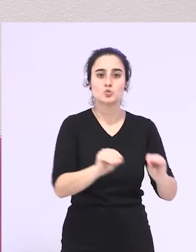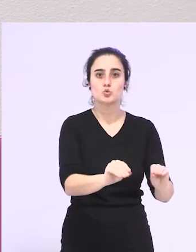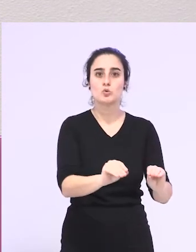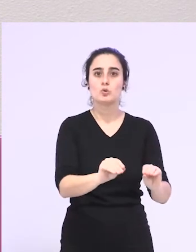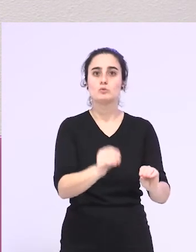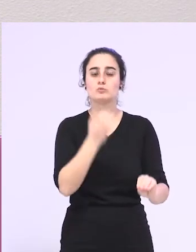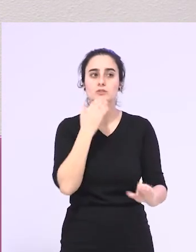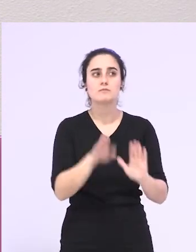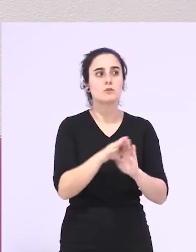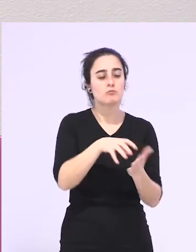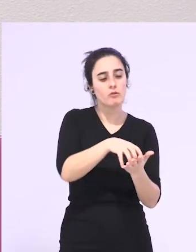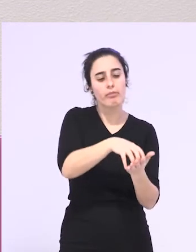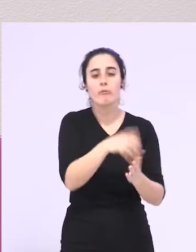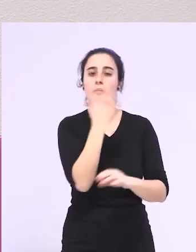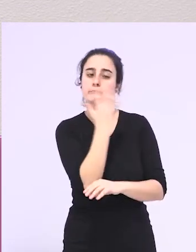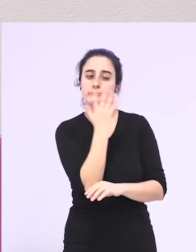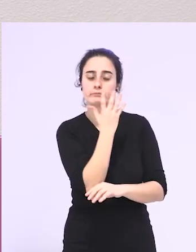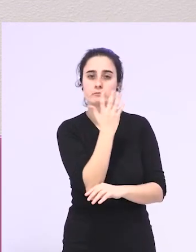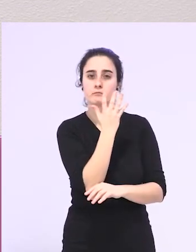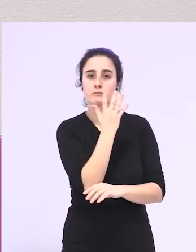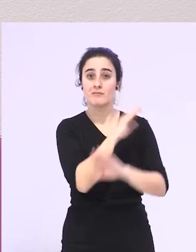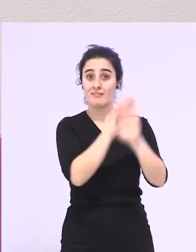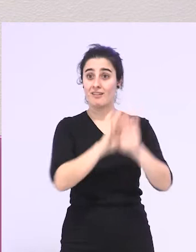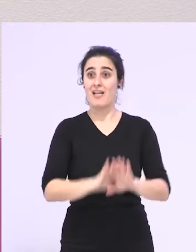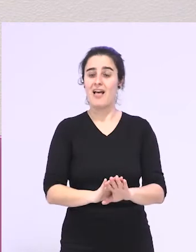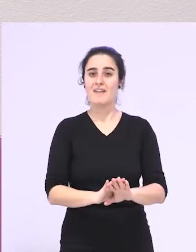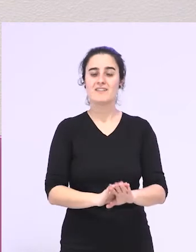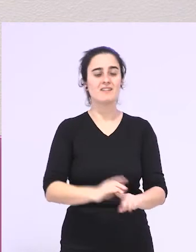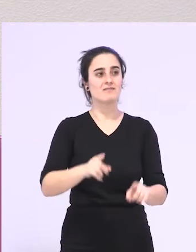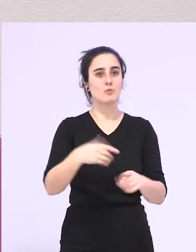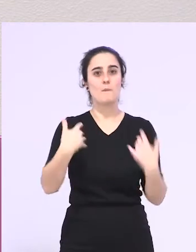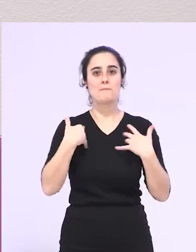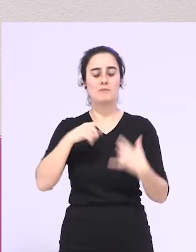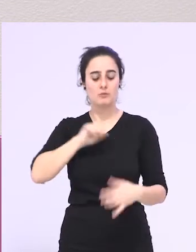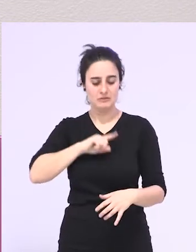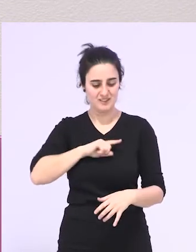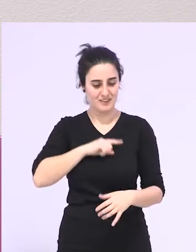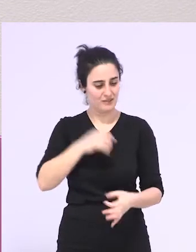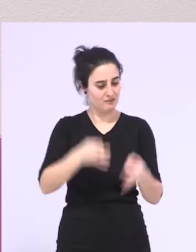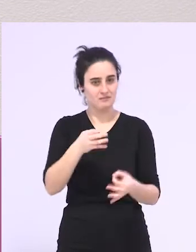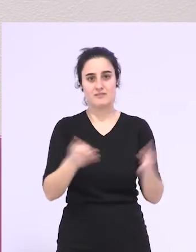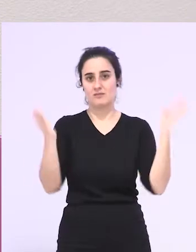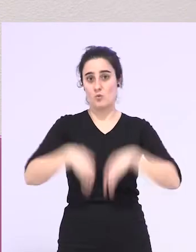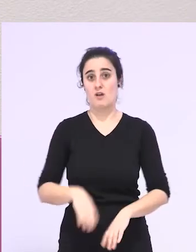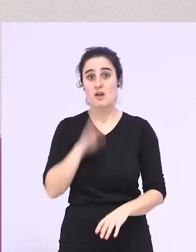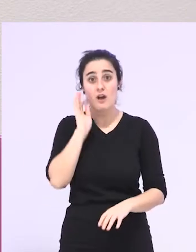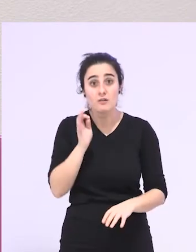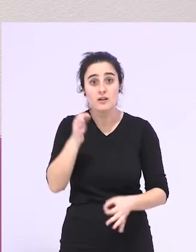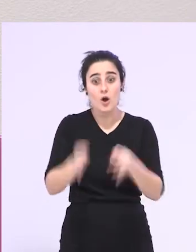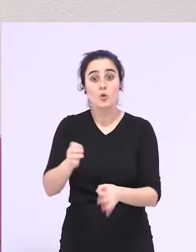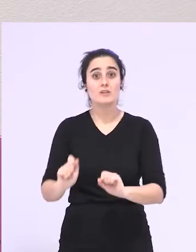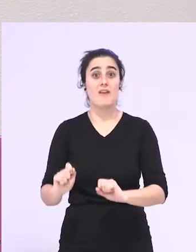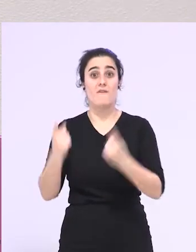badu, esaten du, gelituko zaion injustizia sentsazioa beti izango da handia. Berdin du justizia formalak arrazoia eman dion edo